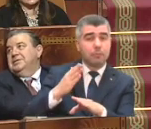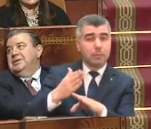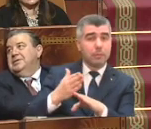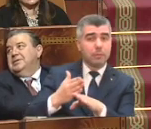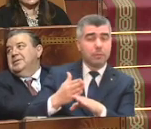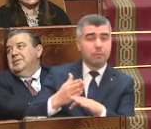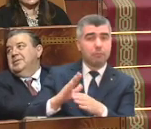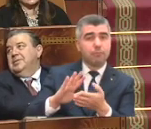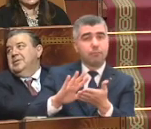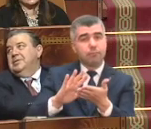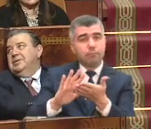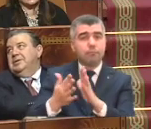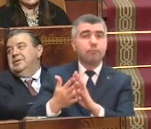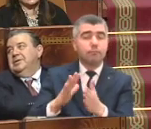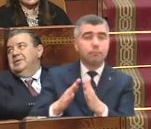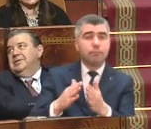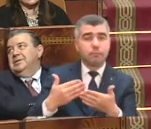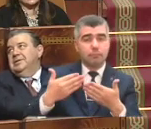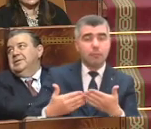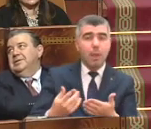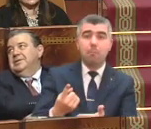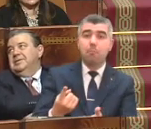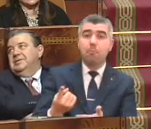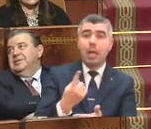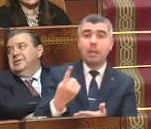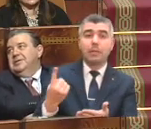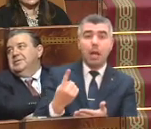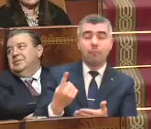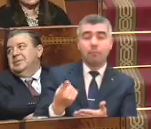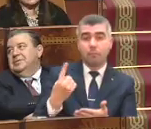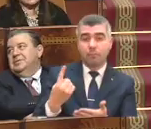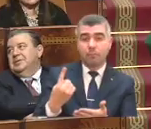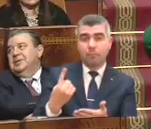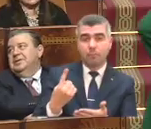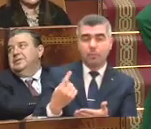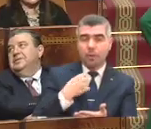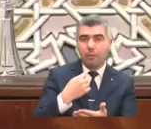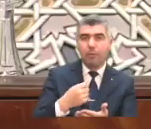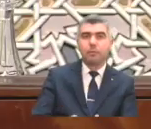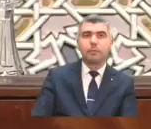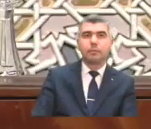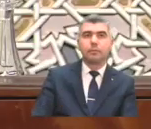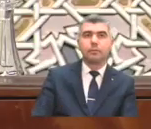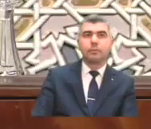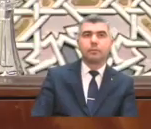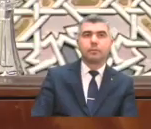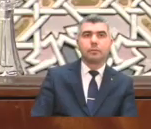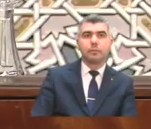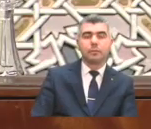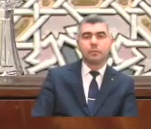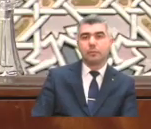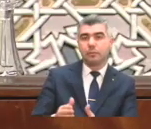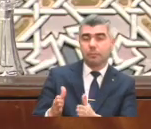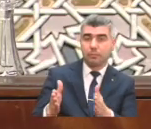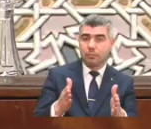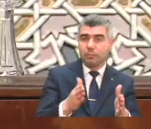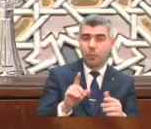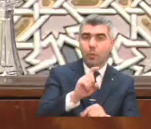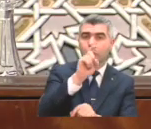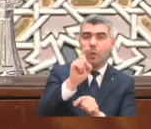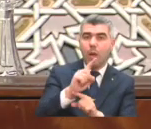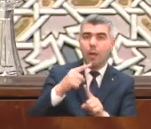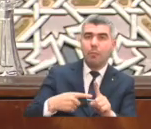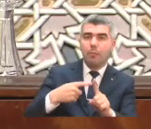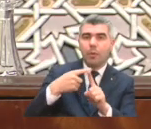اقل ما كيكلف الان 100 درهم، شكون هذا المسكين اللي مازال غادي يقدر يشري؟ شكرا السيد النائب المحترم. شكرا. هل هناك من تعقيبات اضافيه في